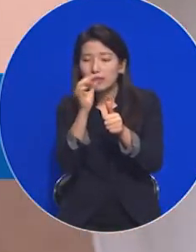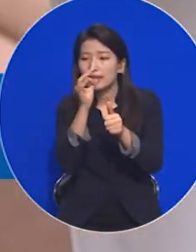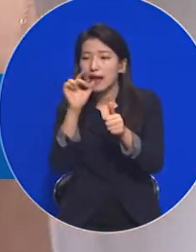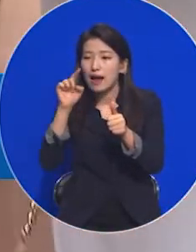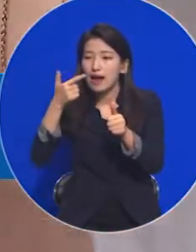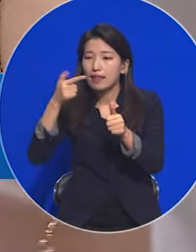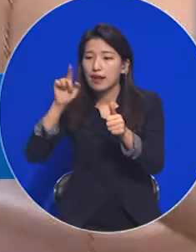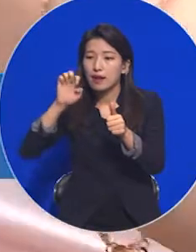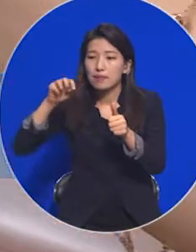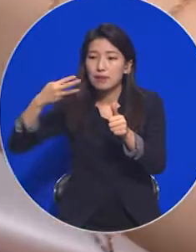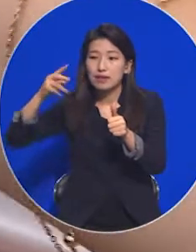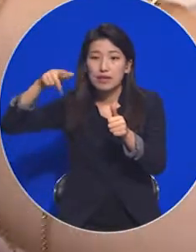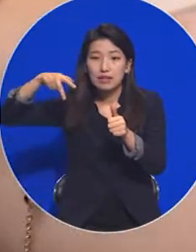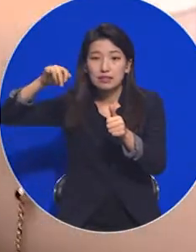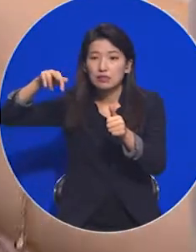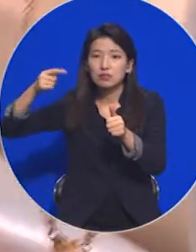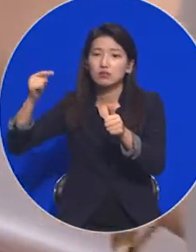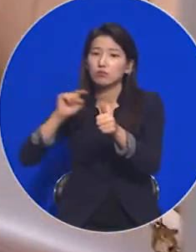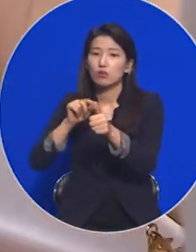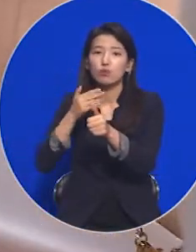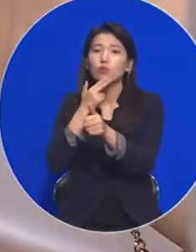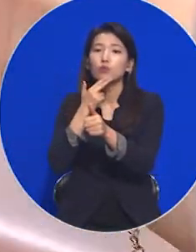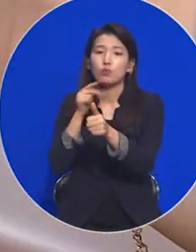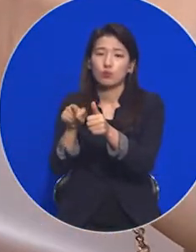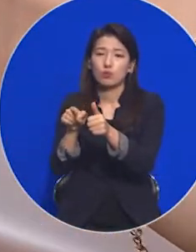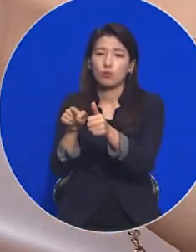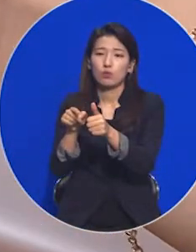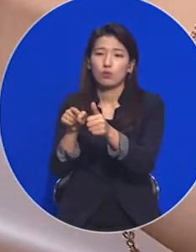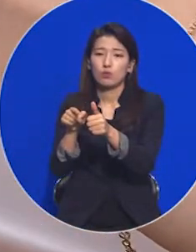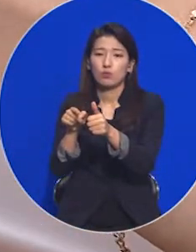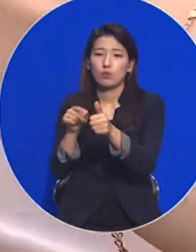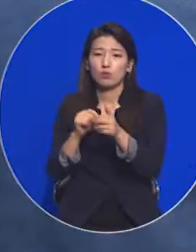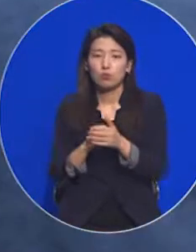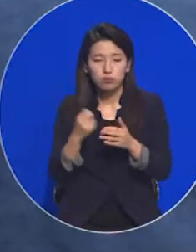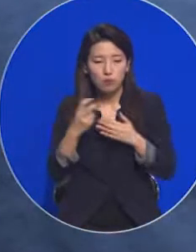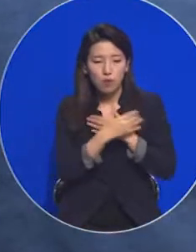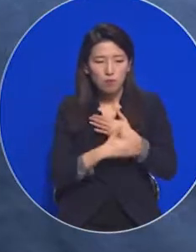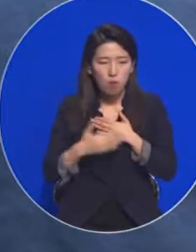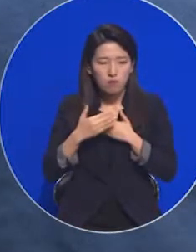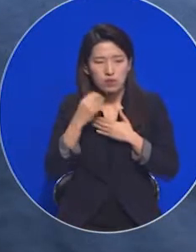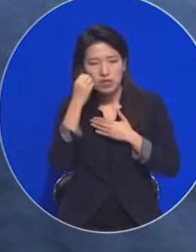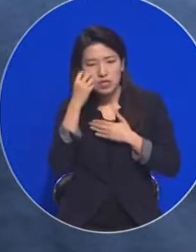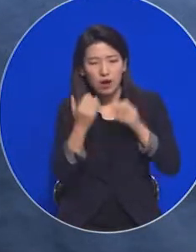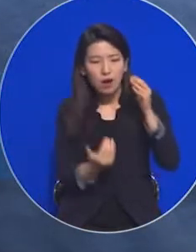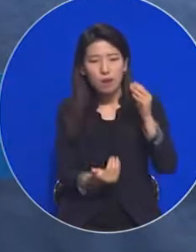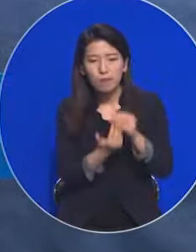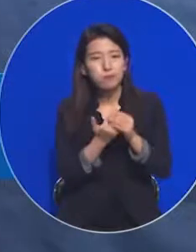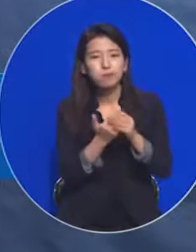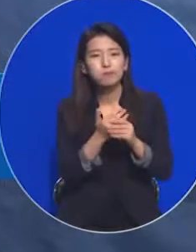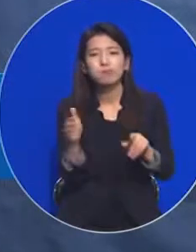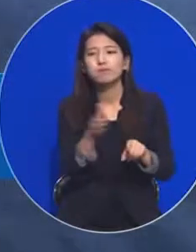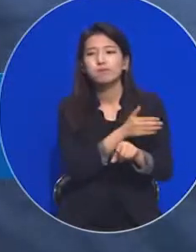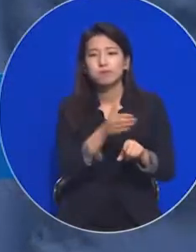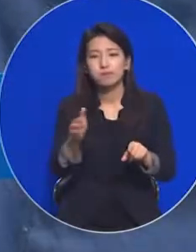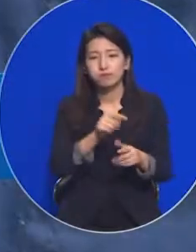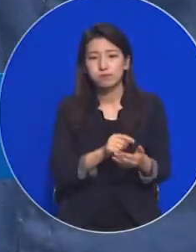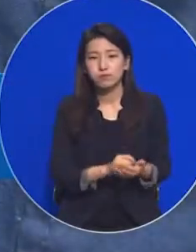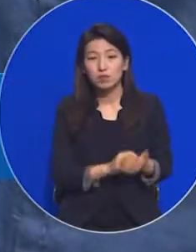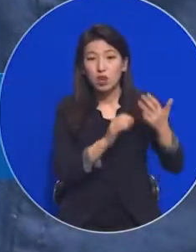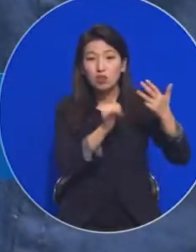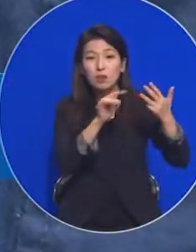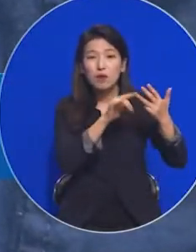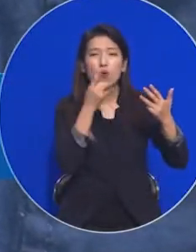않는다고 봤습니다. 예방접종 뒤 이상 반응으로 추정되는 소견도 없었다고 설명했습니다. 8건 모두